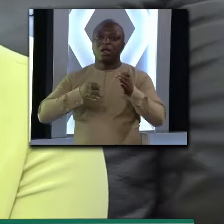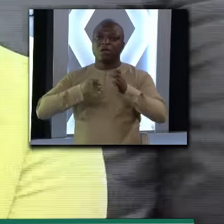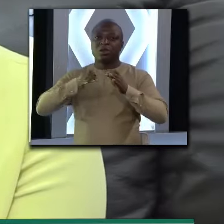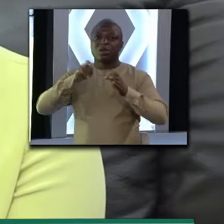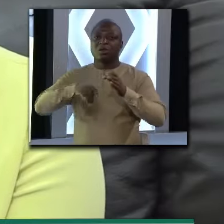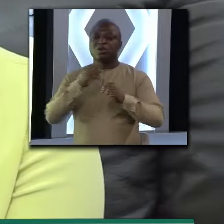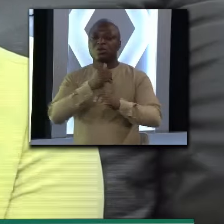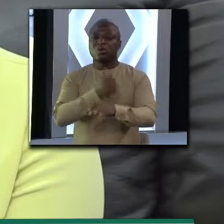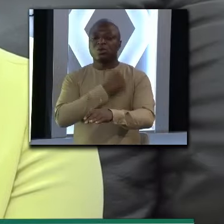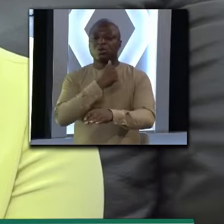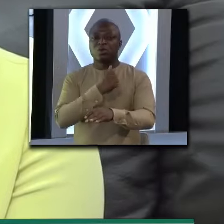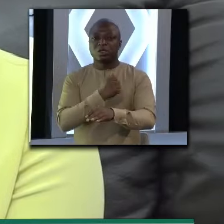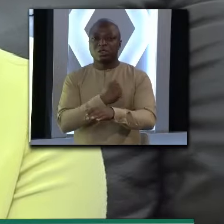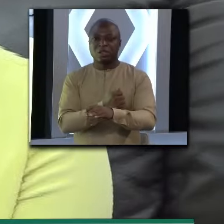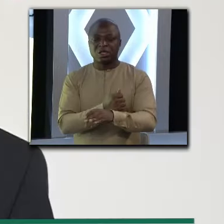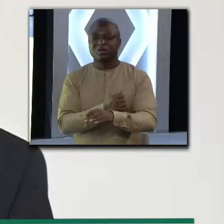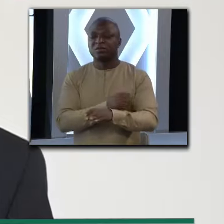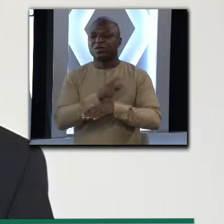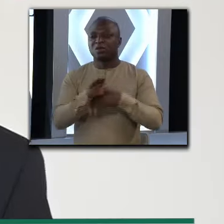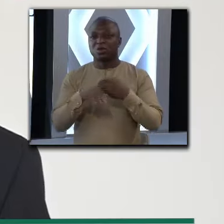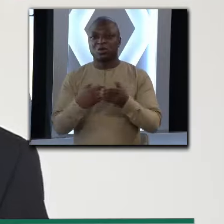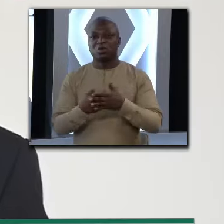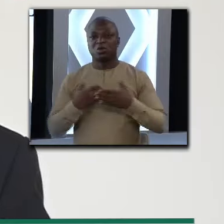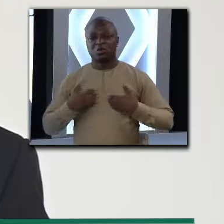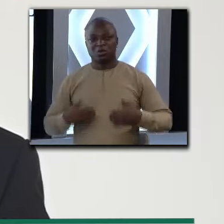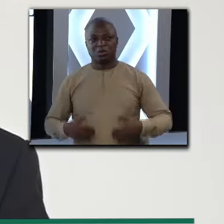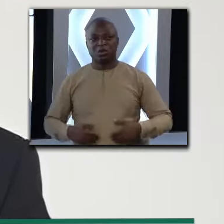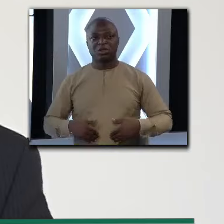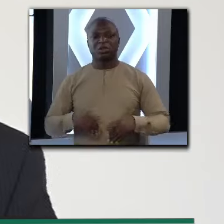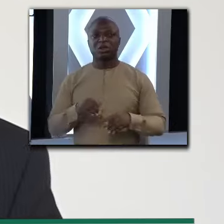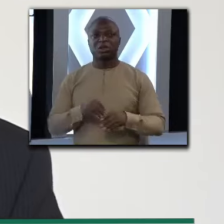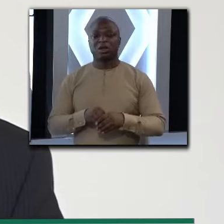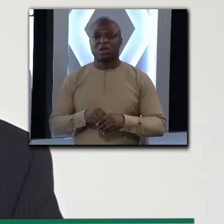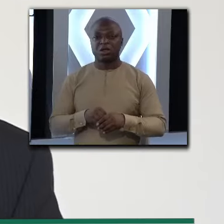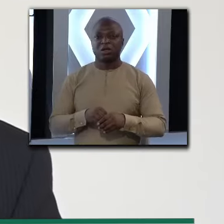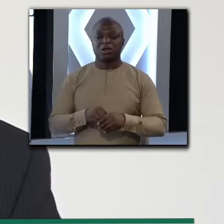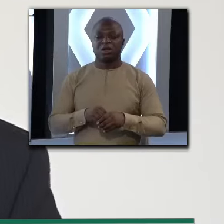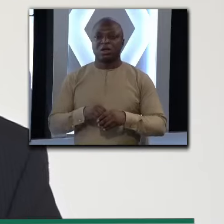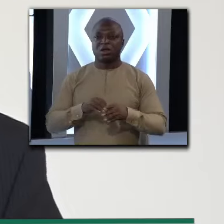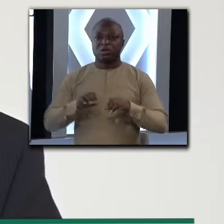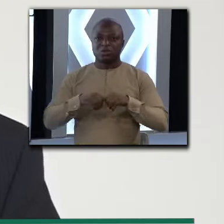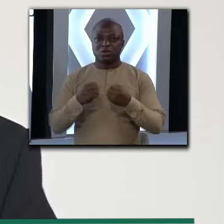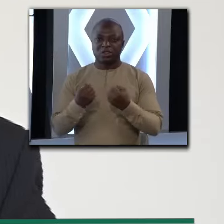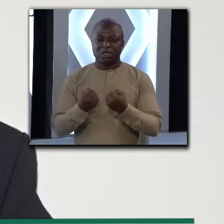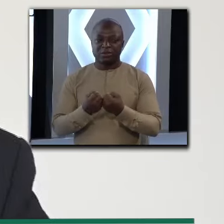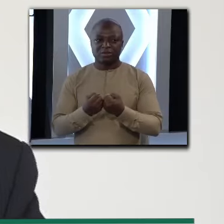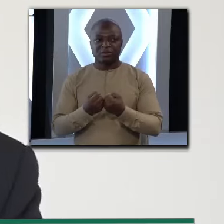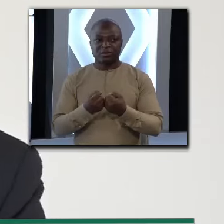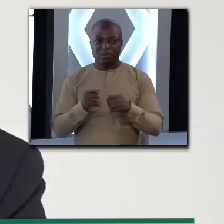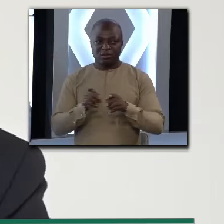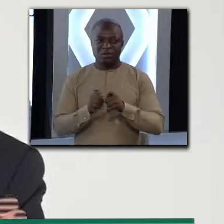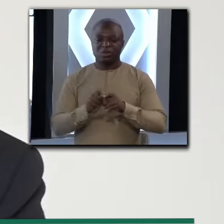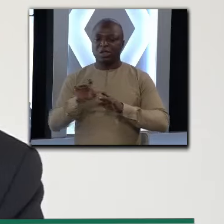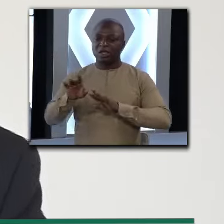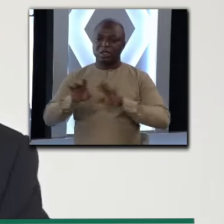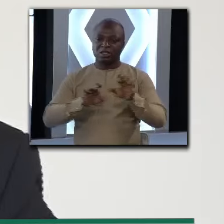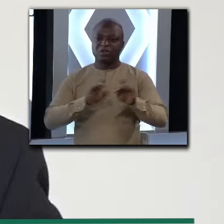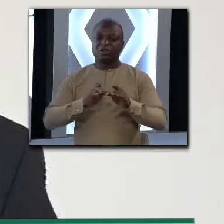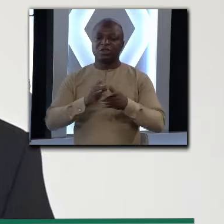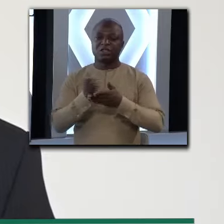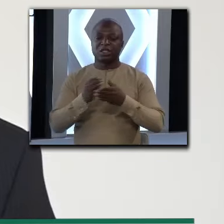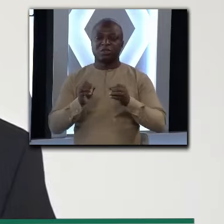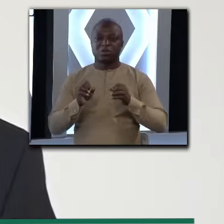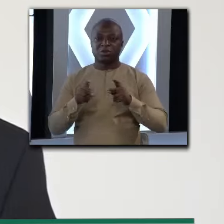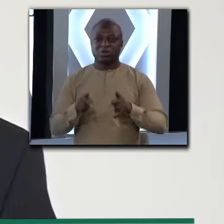les priorités du gouvernement, et particulièrement dans l'ère social, et on a identifié des